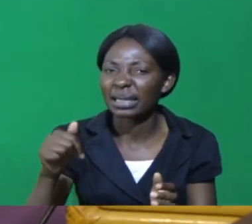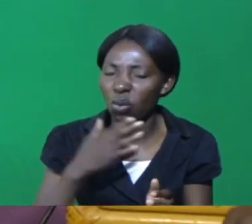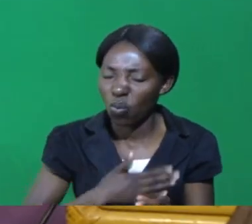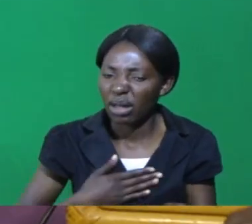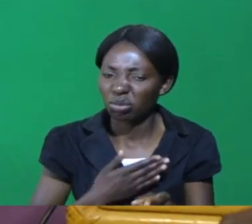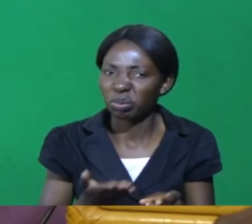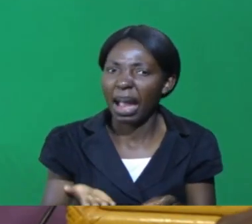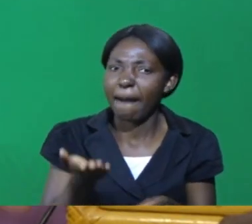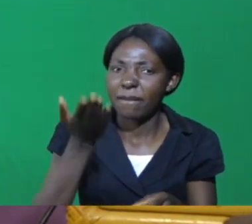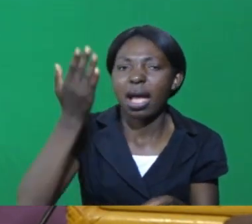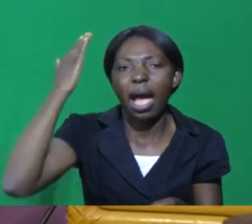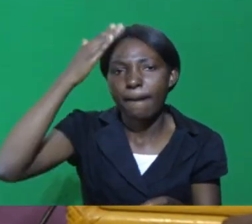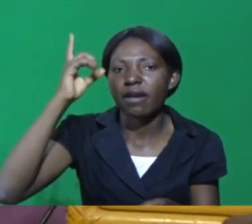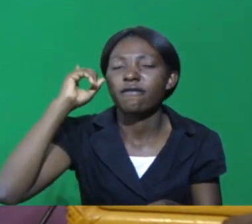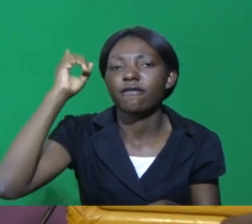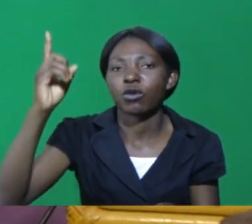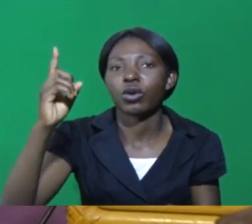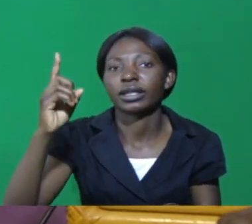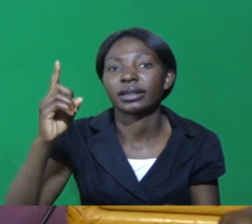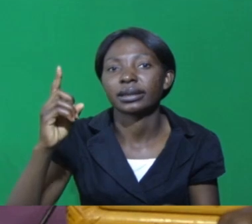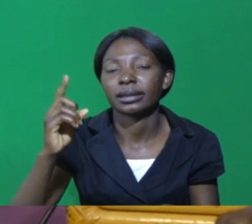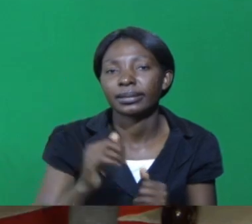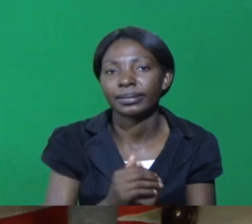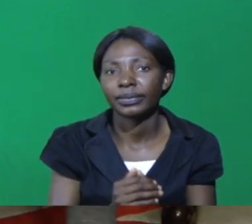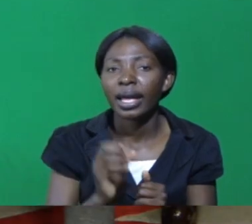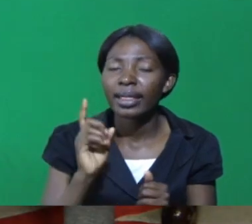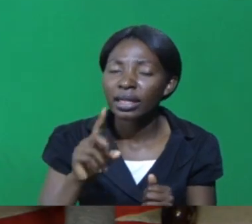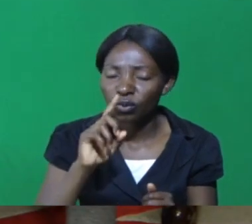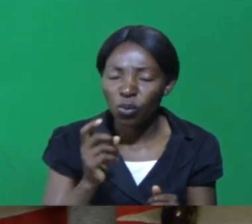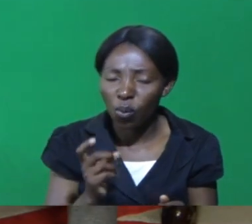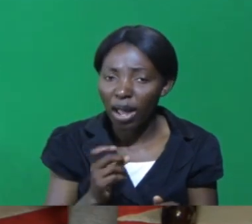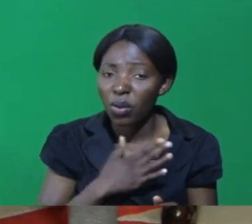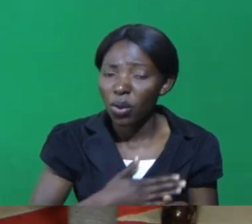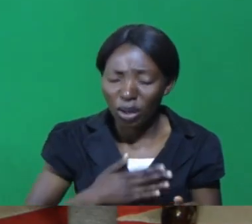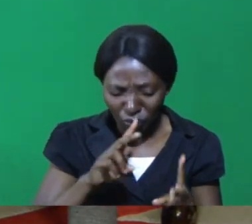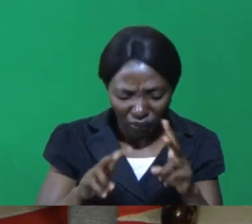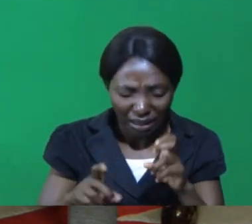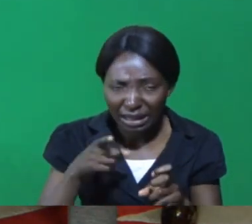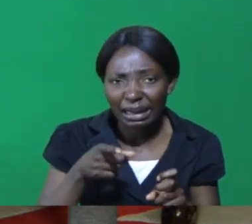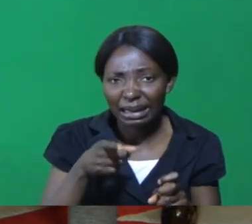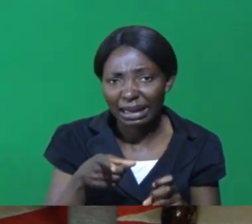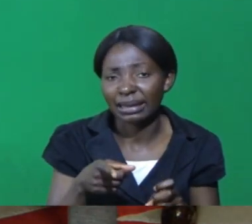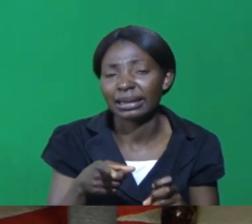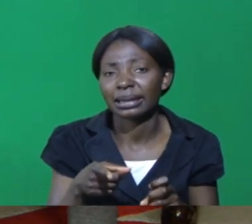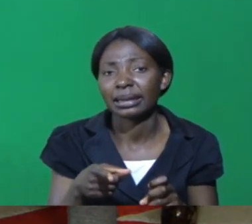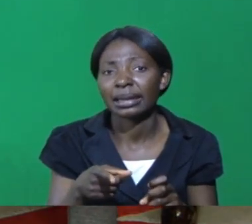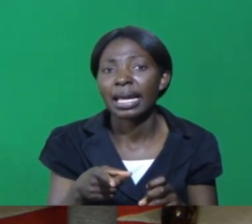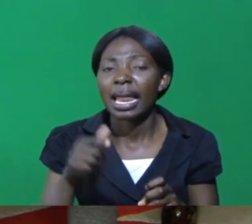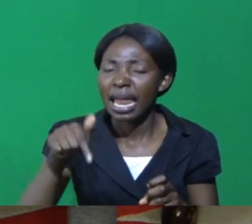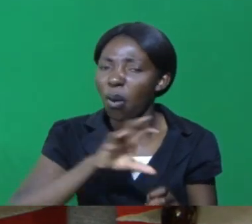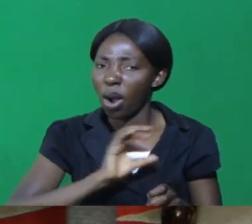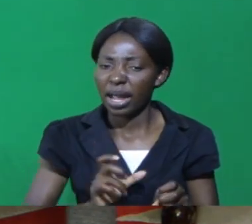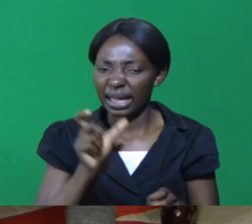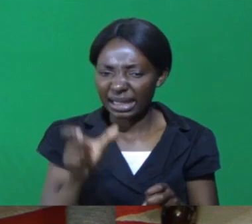nekurwisana naMwari. Muri kuona papa sei nyaya tiri kuda kuironda kuti muKristu asi orwisana naMwari